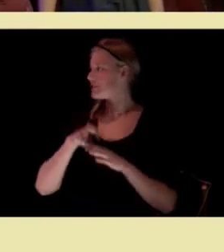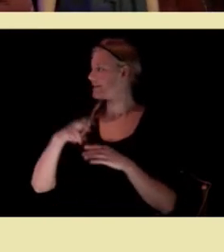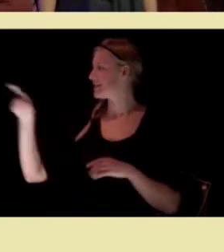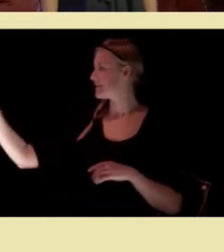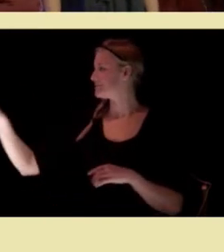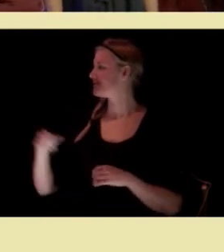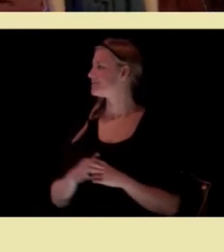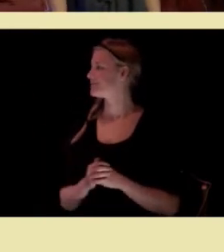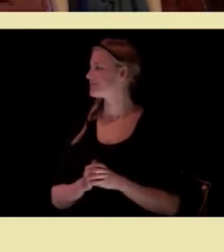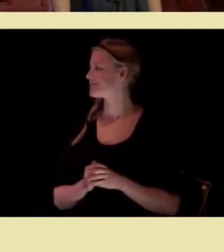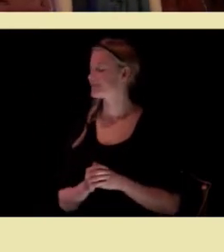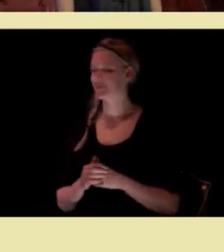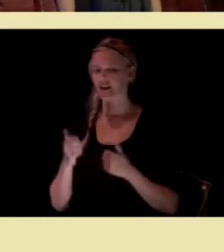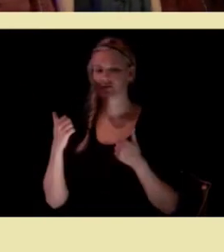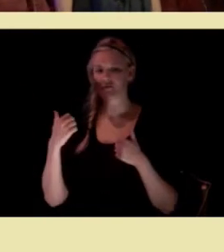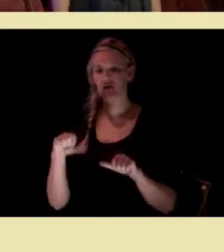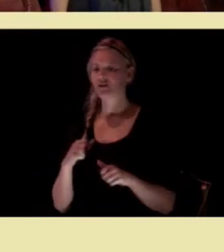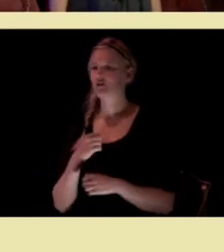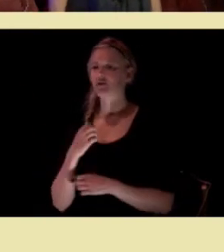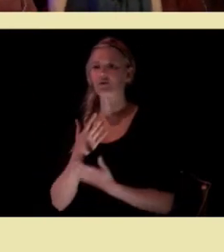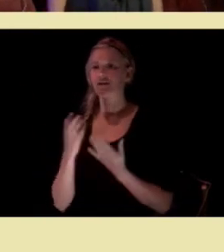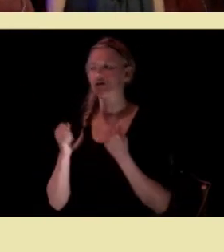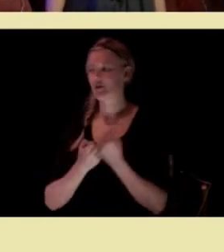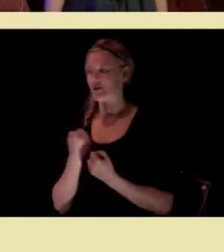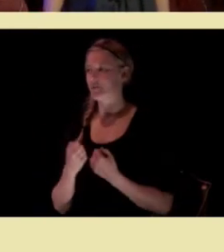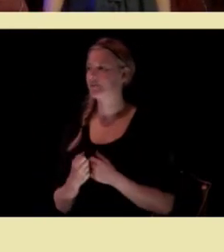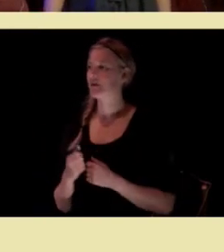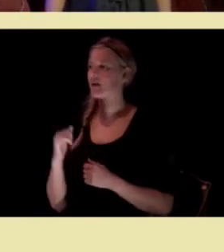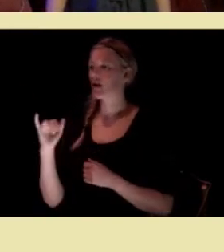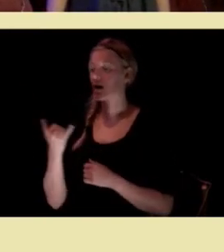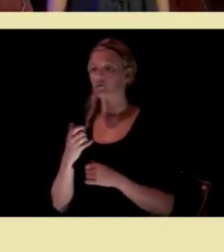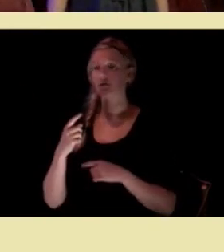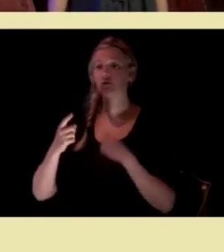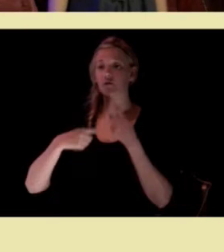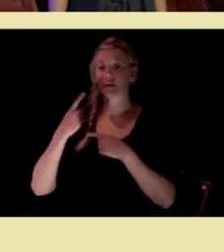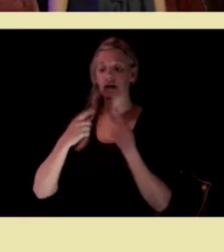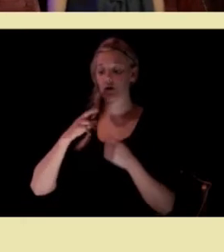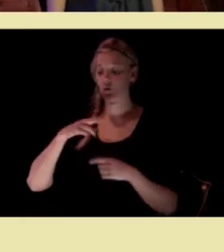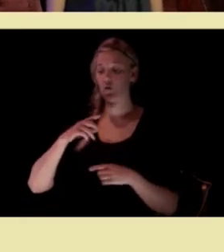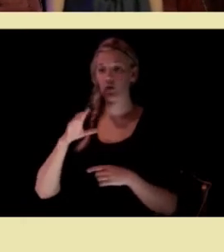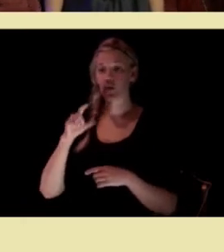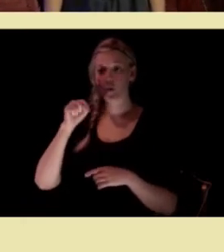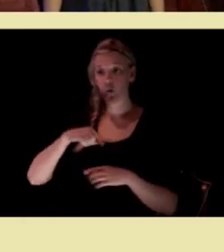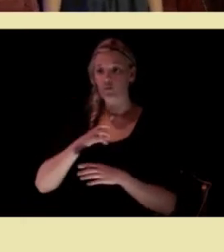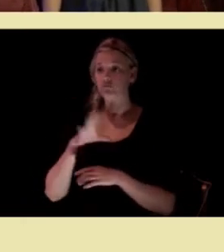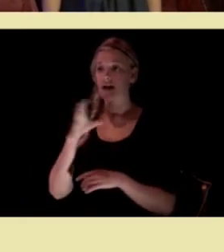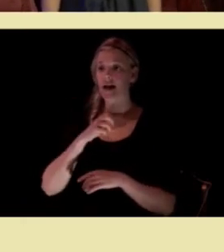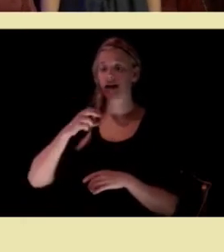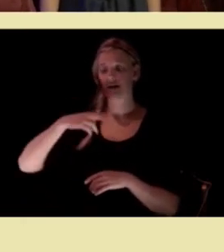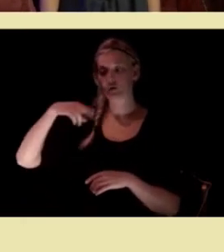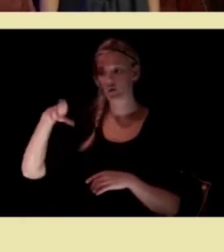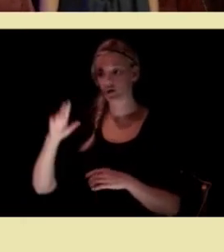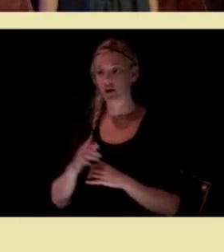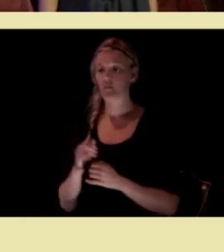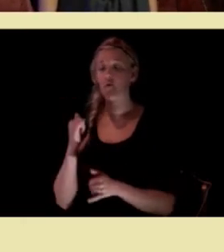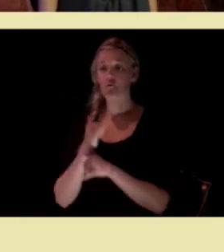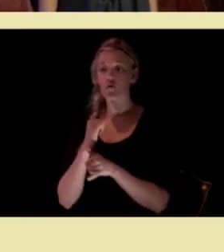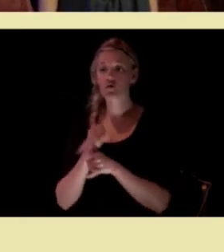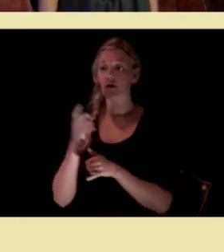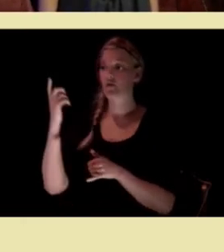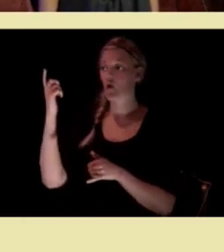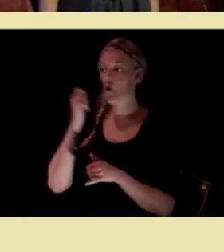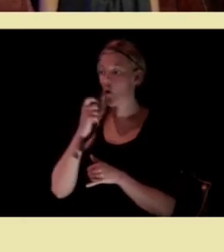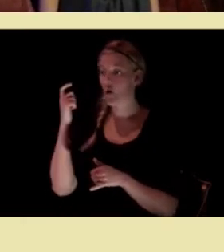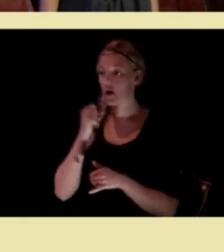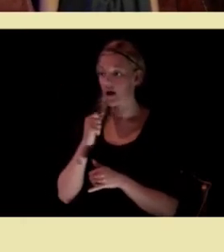Litt vanskelig, ikke gjør det. Det møtet forteller vi om rundt I Norge nå, for det handler om hvordan man lytter. Og det blir veldig lagt merke